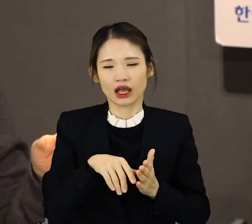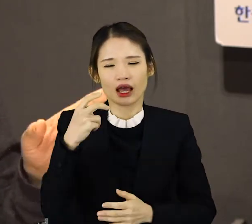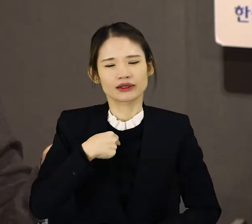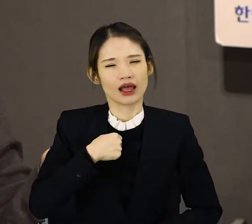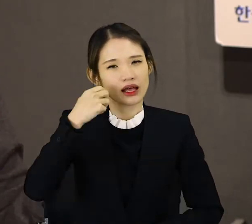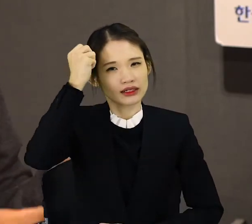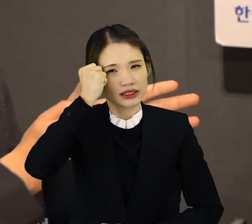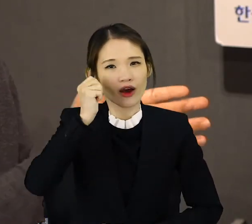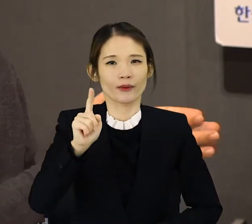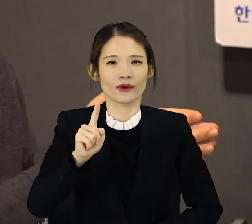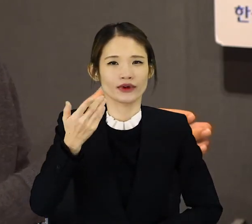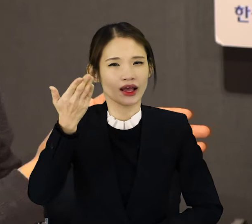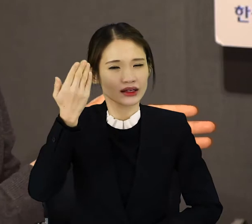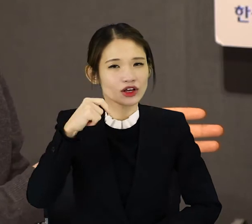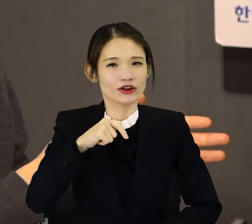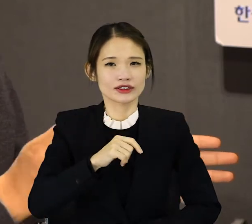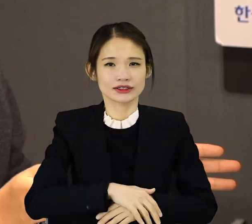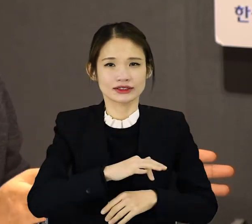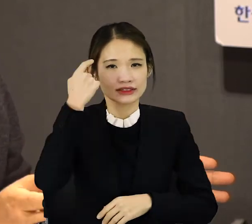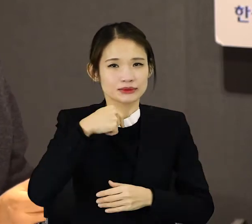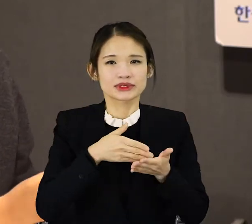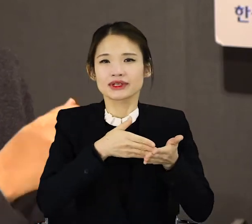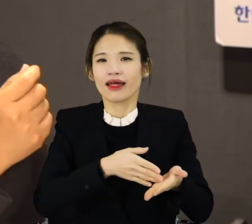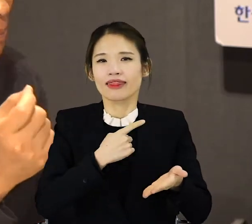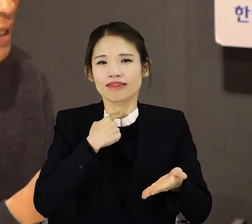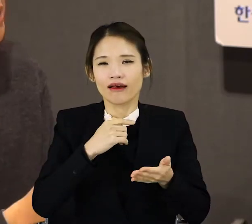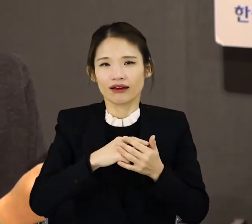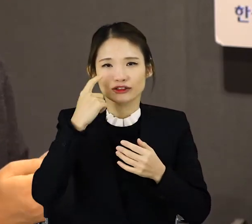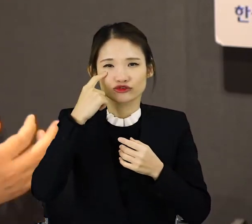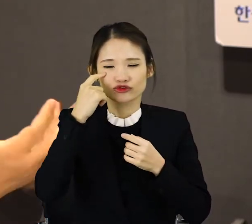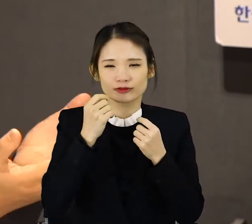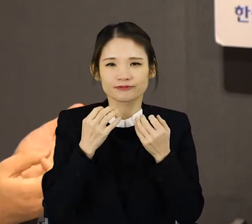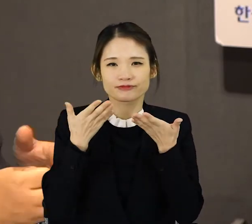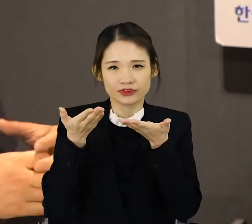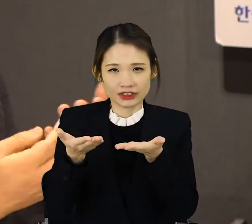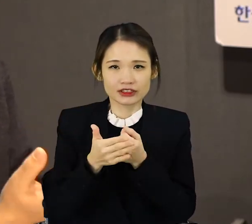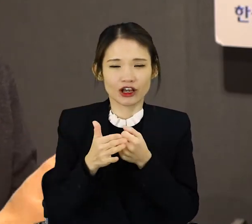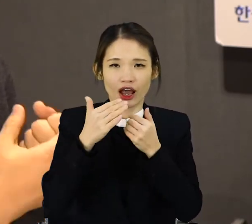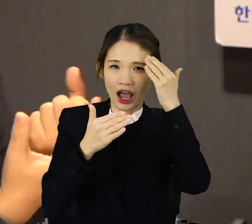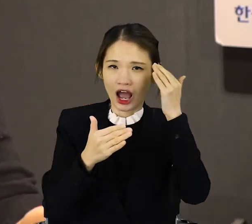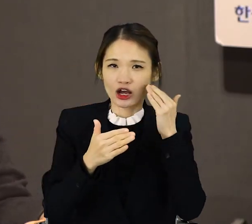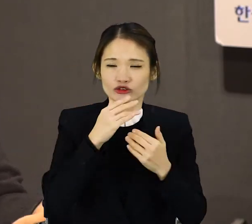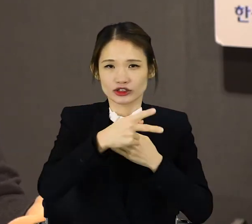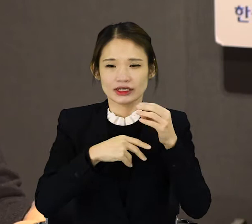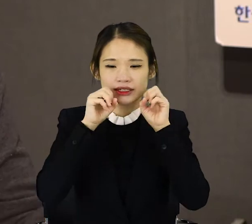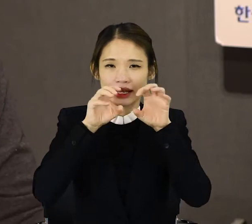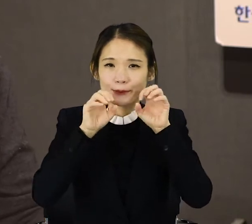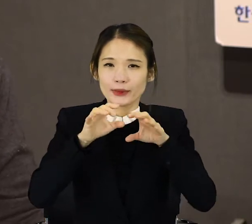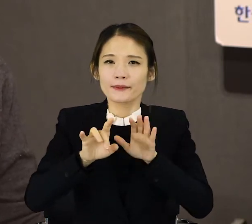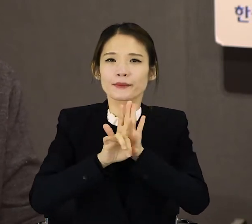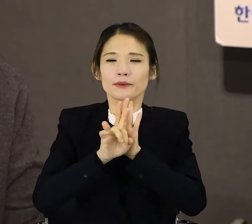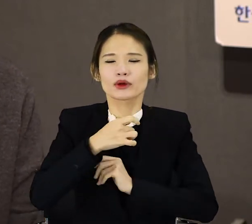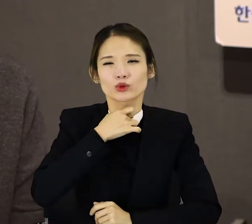제가 알기로는 처음에 그쪽에서 느낌표 쪽으로 제안을 했었어요. 각막 기증 이거를 갖다가 한국에서 좀 캠페인을 하고 싶다. 그럼